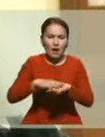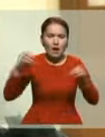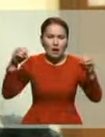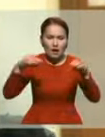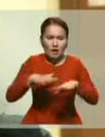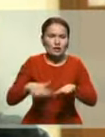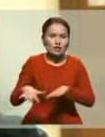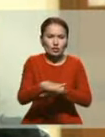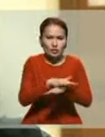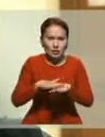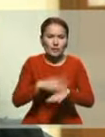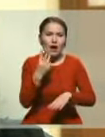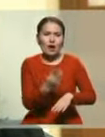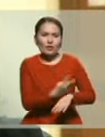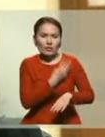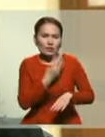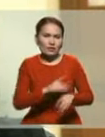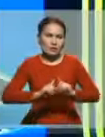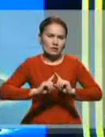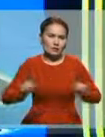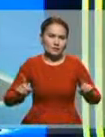жиналған жұртшылықтың да көңіл-күйі тамаша.